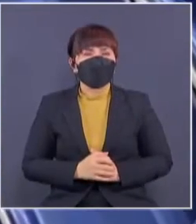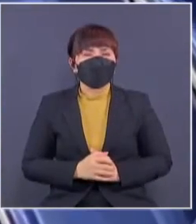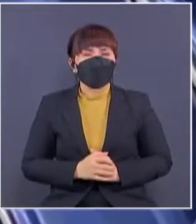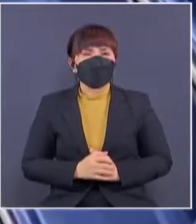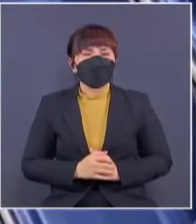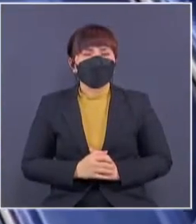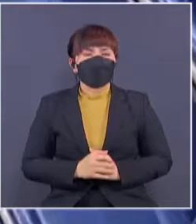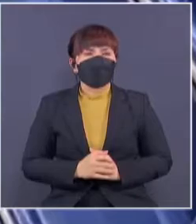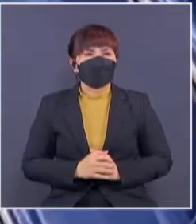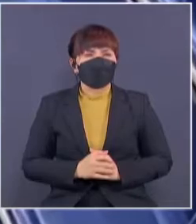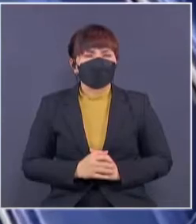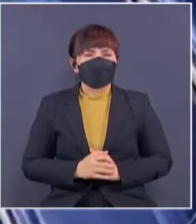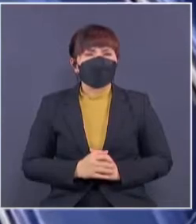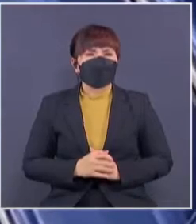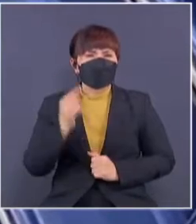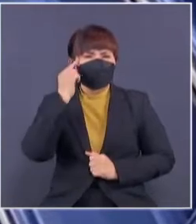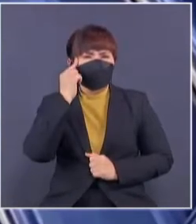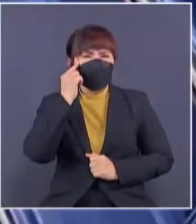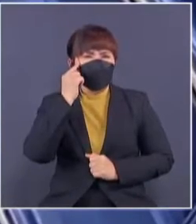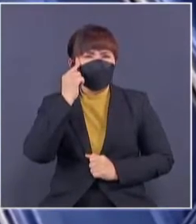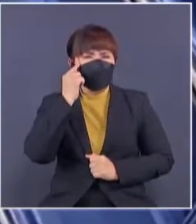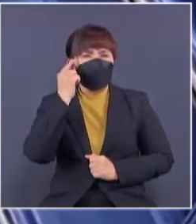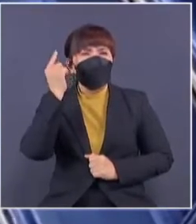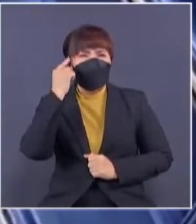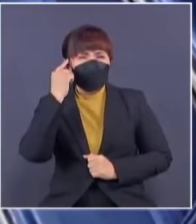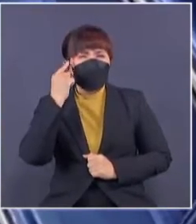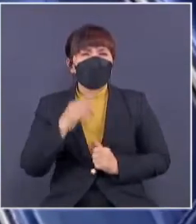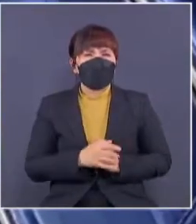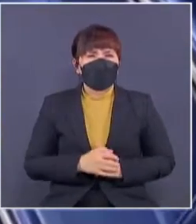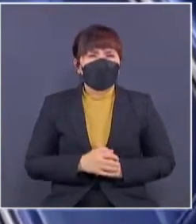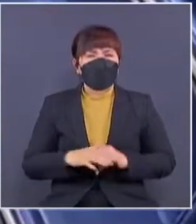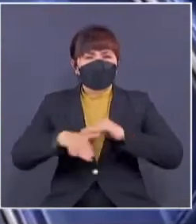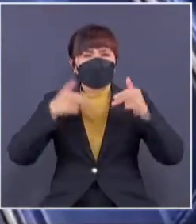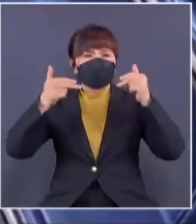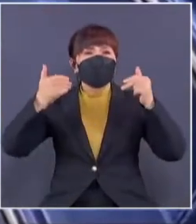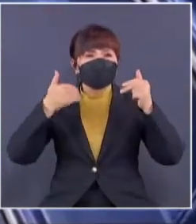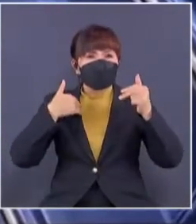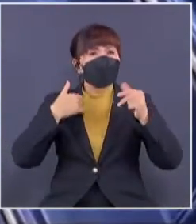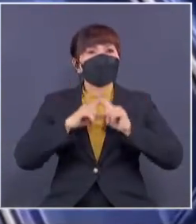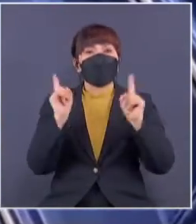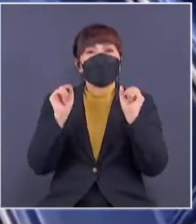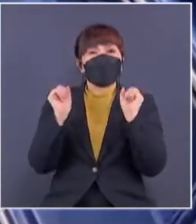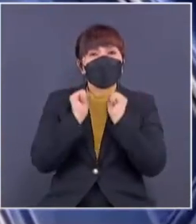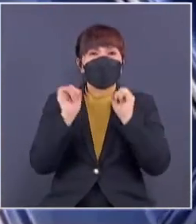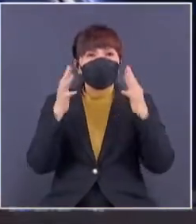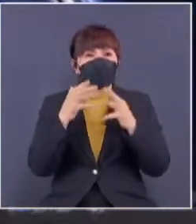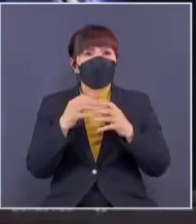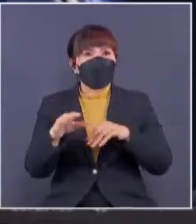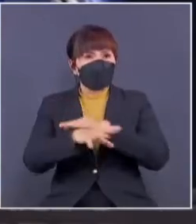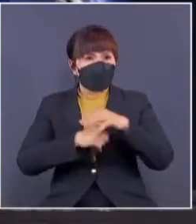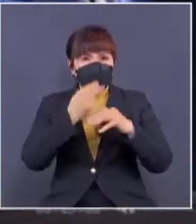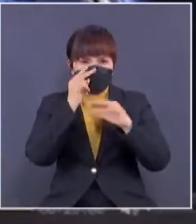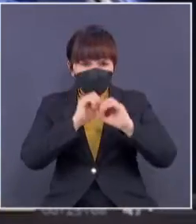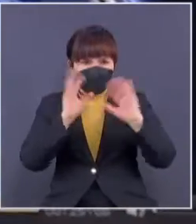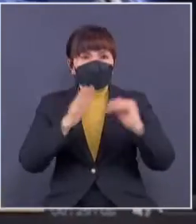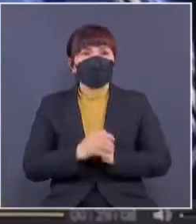านอยู่แล้วนี ่ใช่คือน่าจะพอรู้แต่ว่าเธอแบบทำแบบนี้เลยนะคะคือหลายคนก็บอกว่าตกใจกล้ามากทีเดียวหลังจากเกิดเหตุ